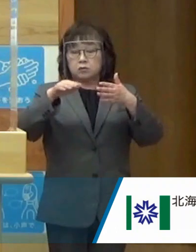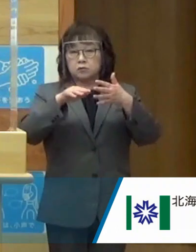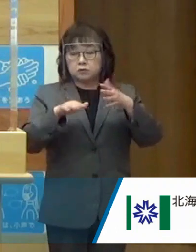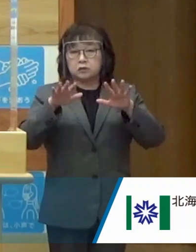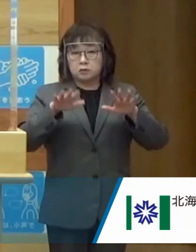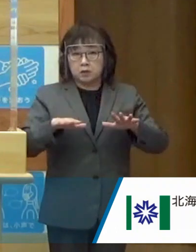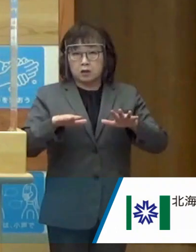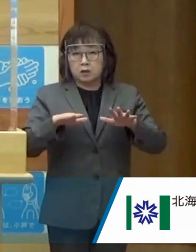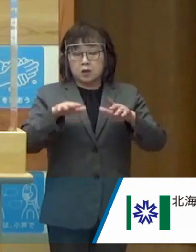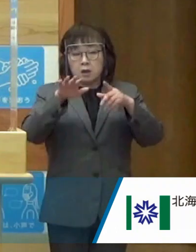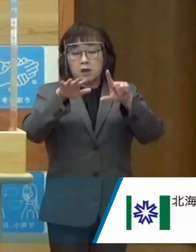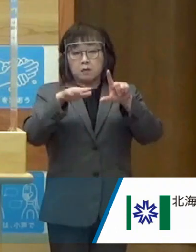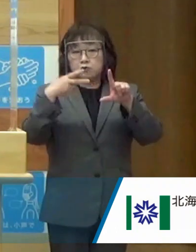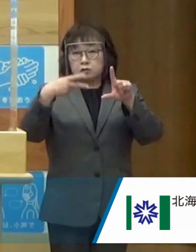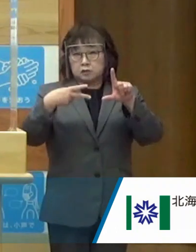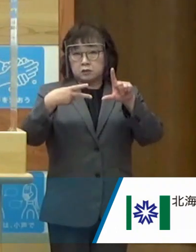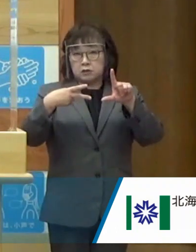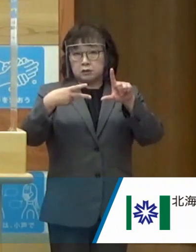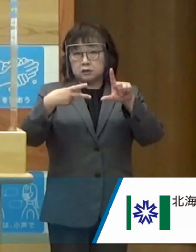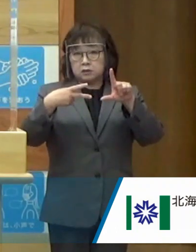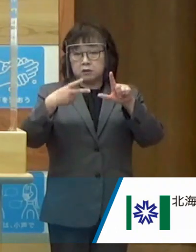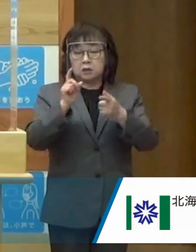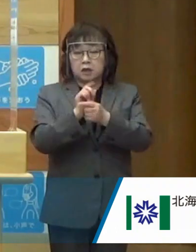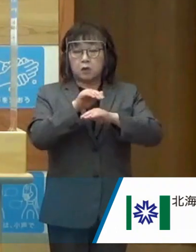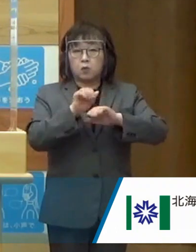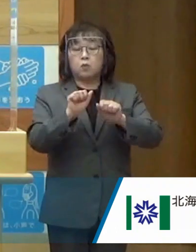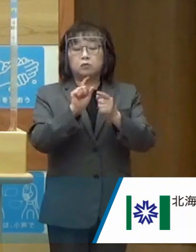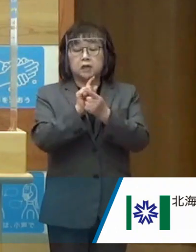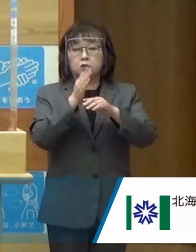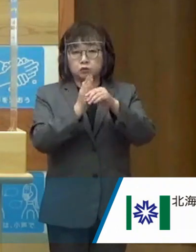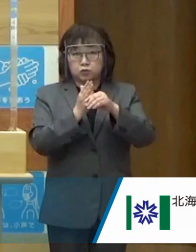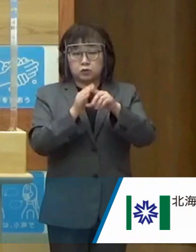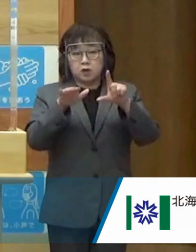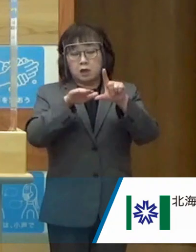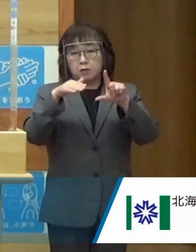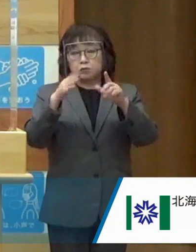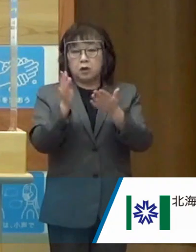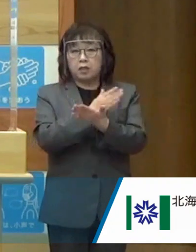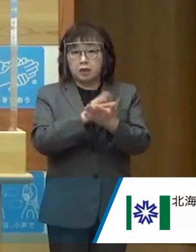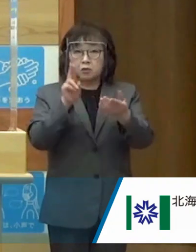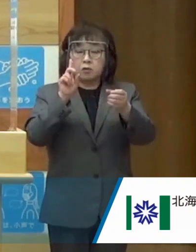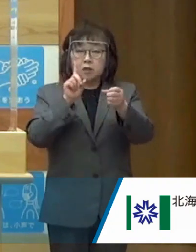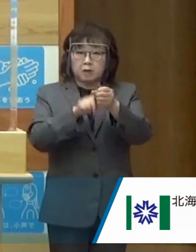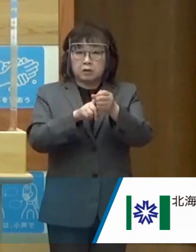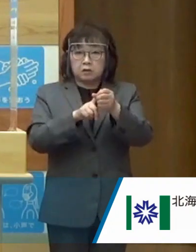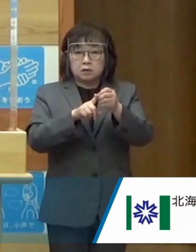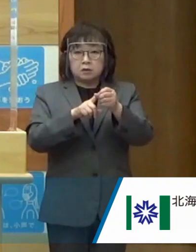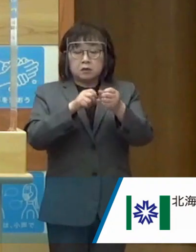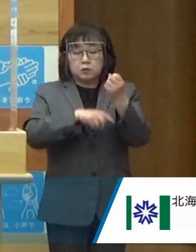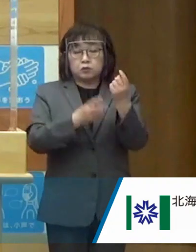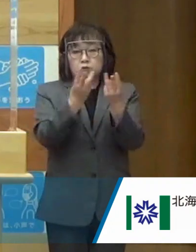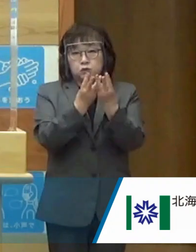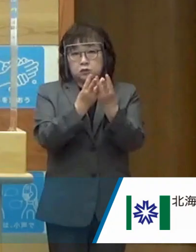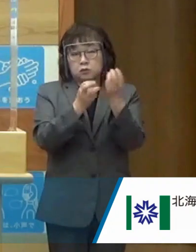については現在レベル2として運用しているところであります。このレベルの判断にあたっては指標を基本